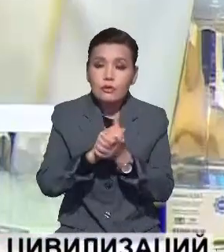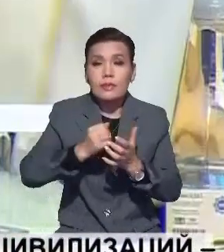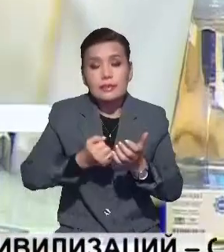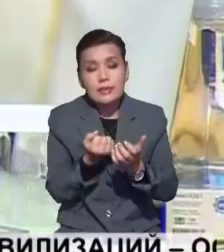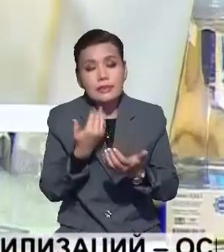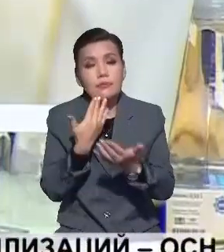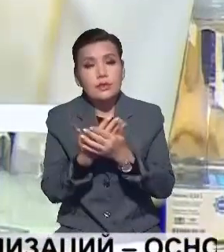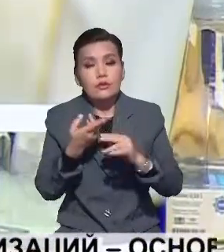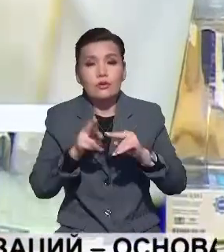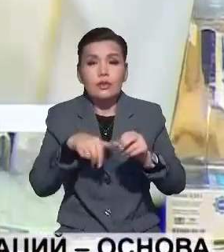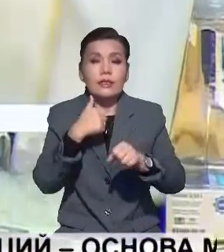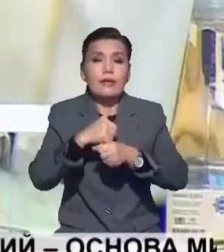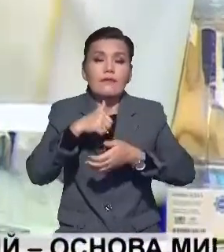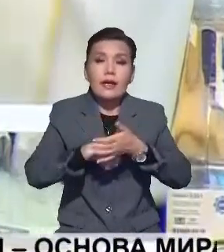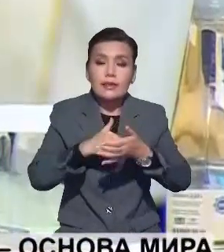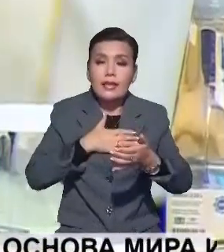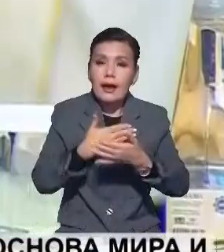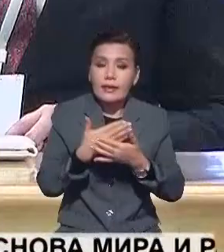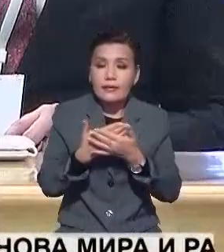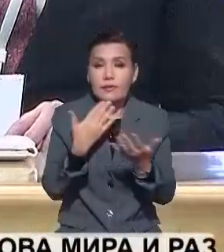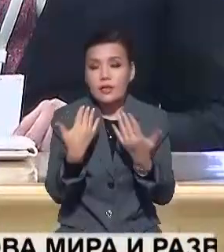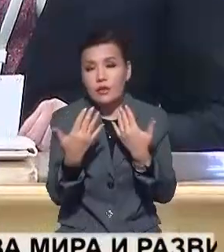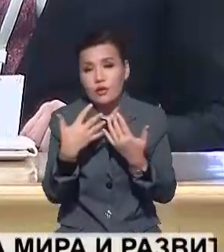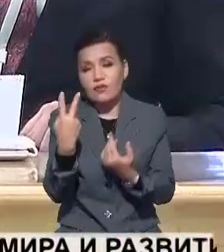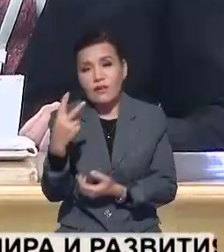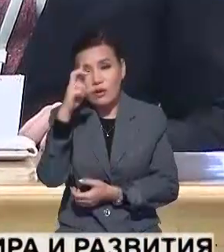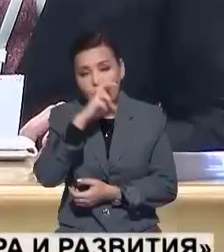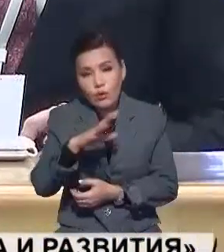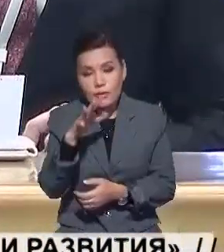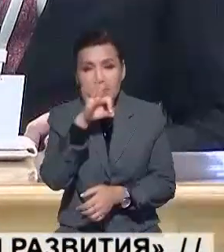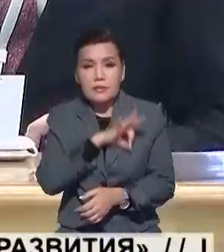Носта основой активного диа государства